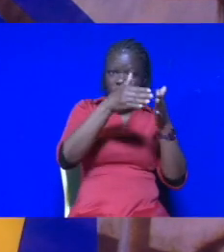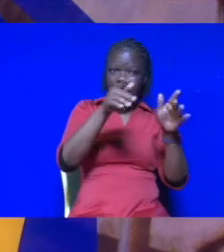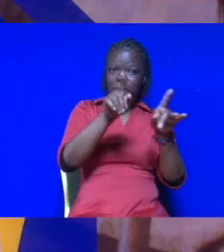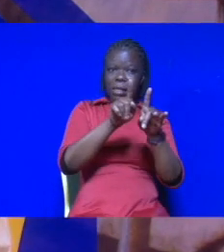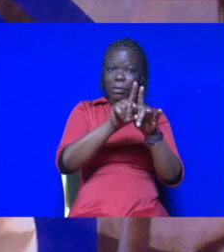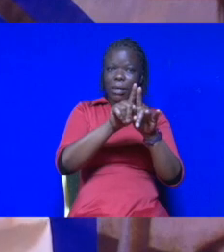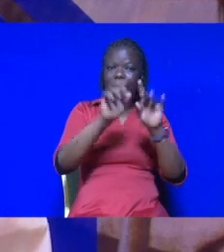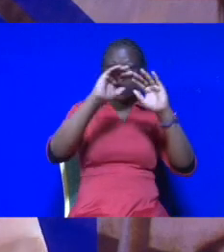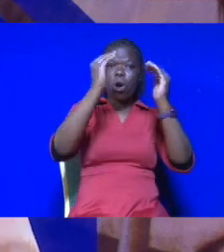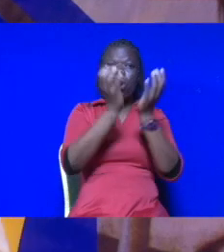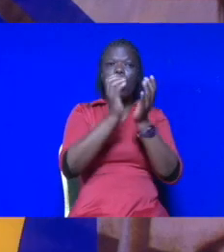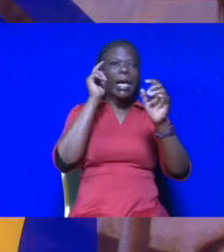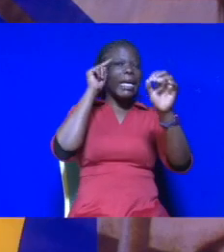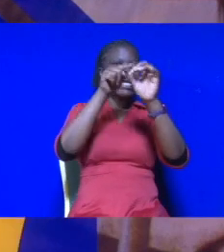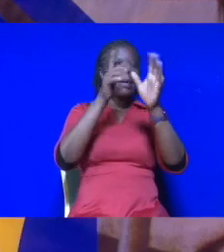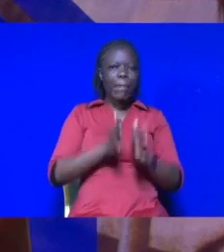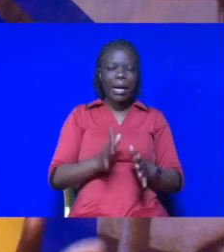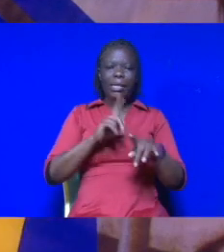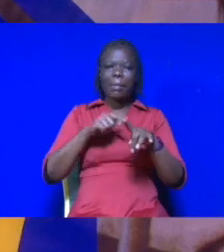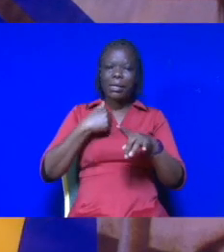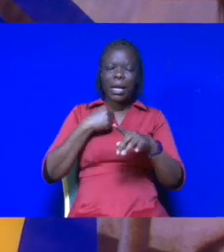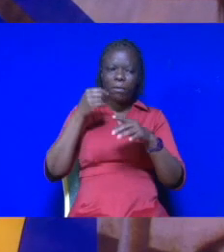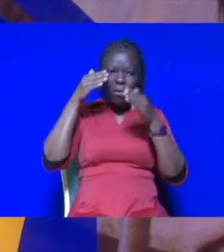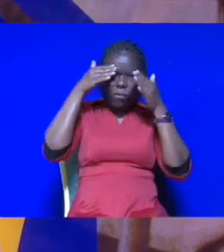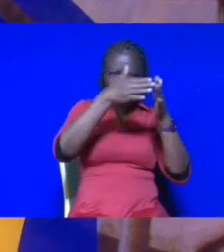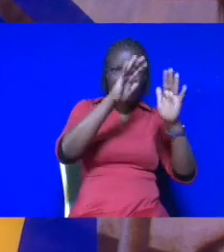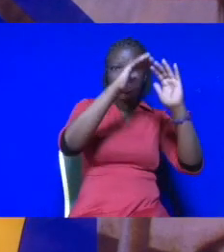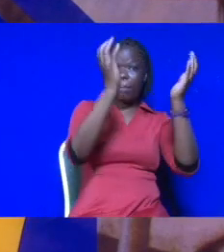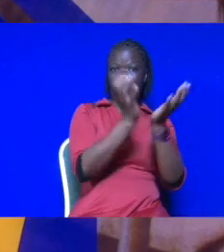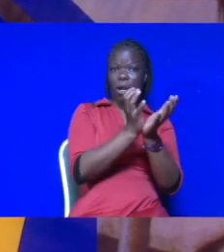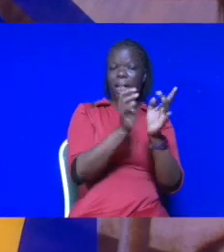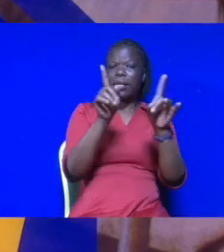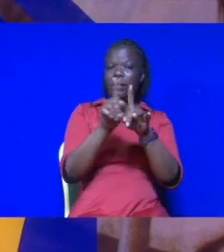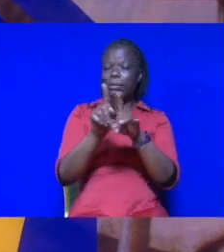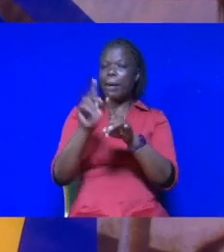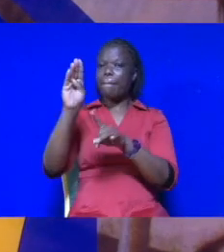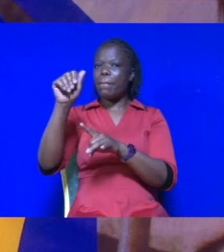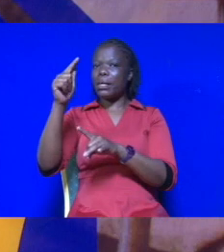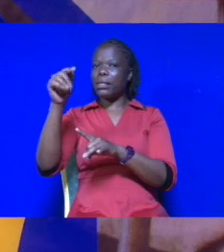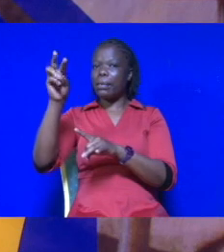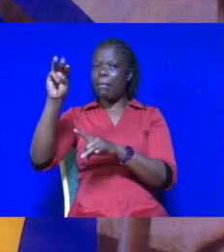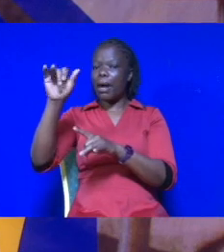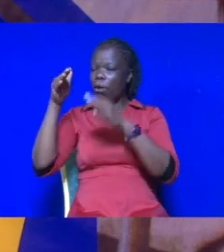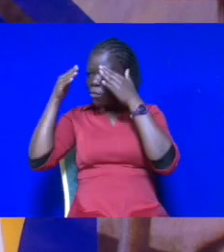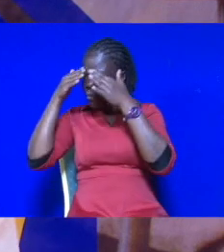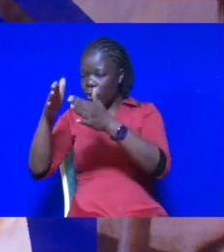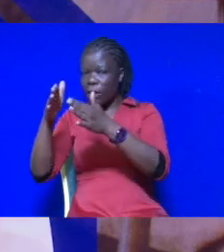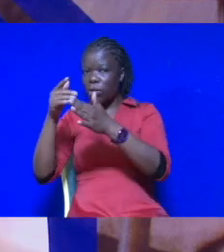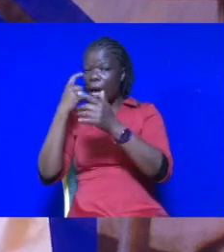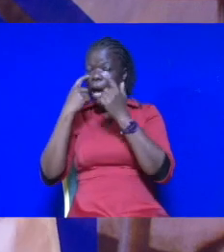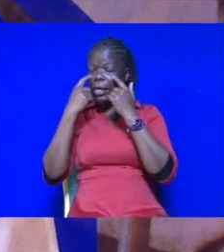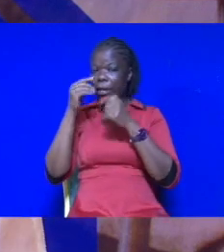mimi goalkeeper, vile nilifocus kwa mpira, au mfocus kama vile Bartimayo alifocus kwa macho